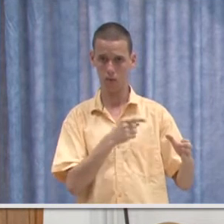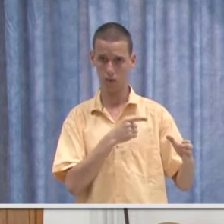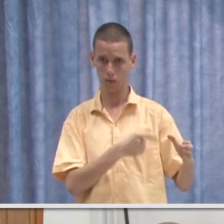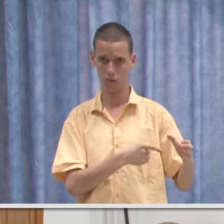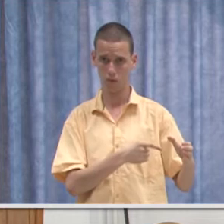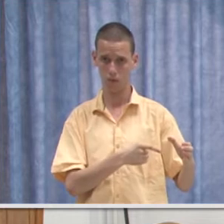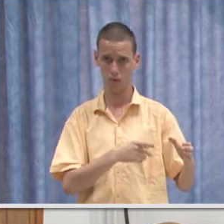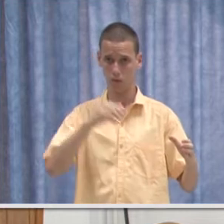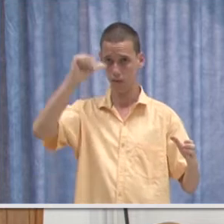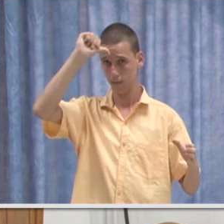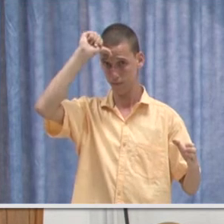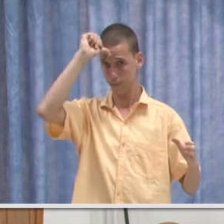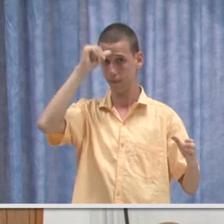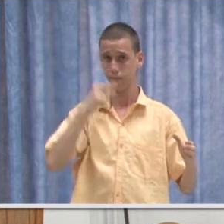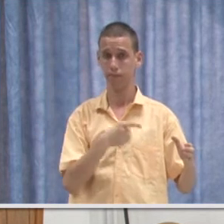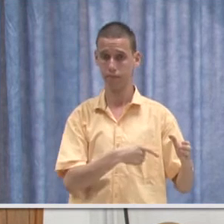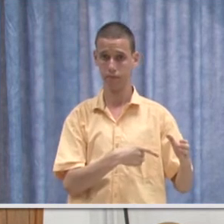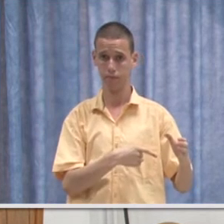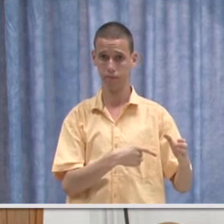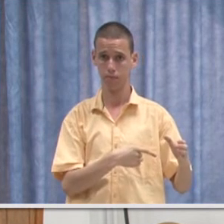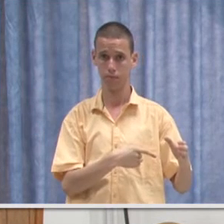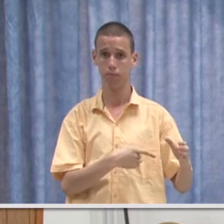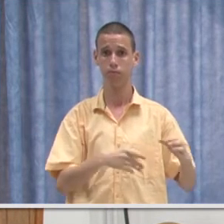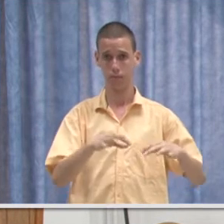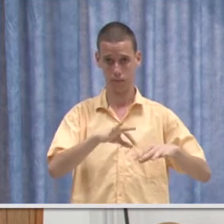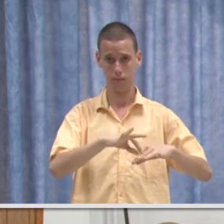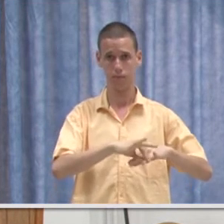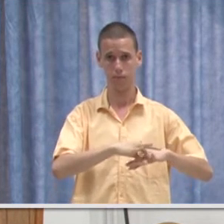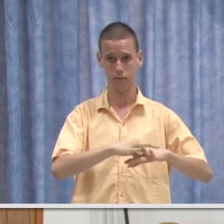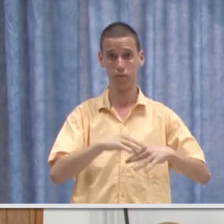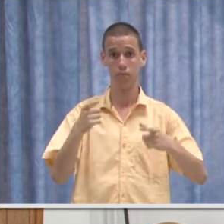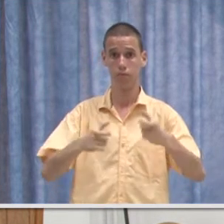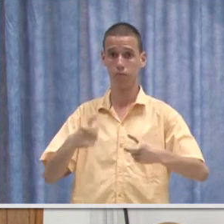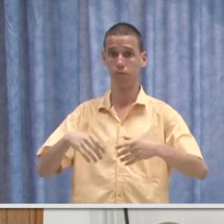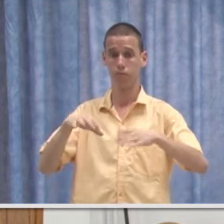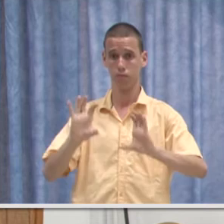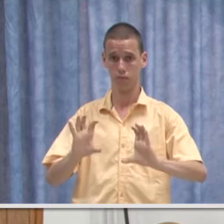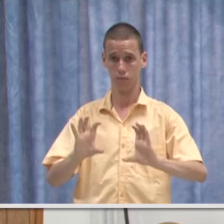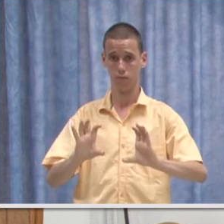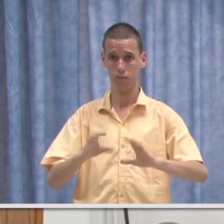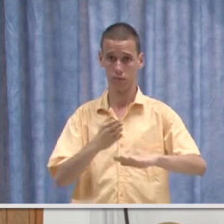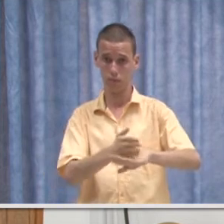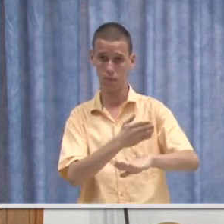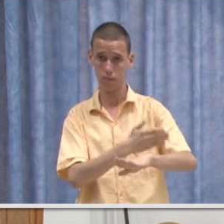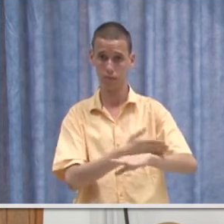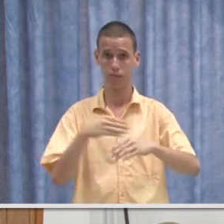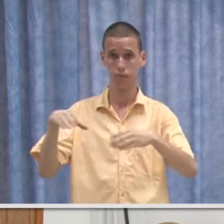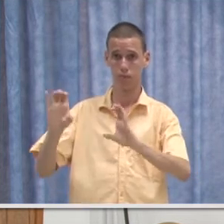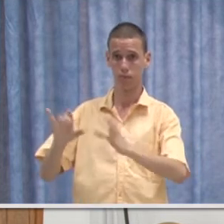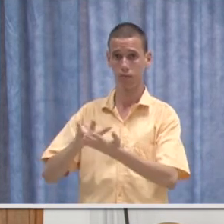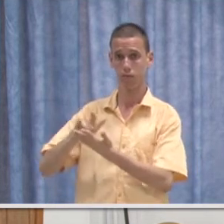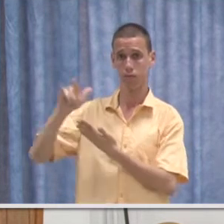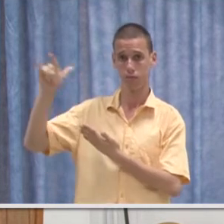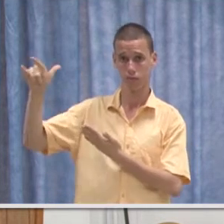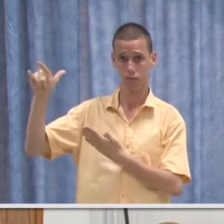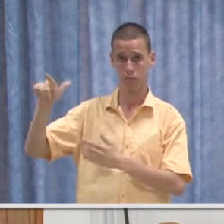Nationals, mais qui sont mariés avec ben, c'est ces lois, qui sont tournés, qui sont stranded la scène. Ça, c'est ben, l'information qui m'a donné.